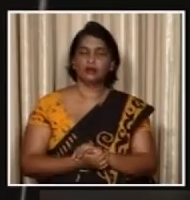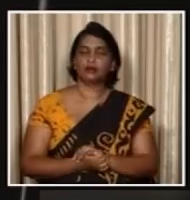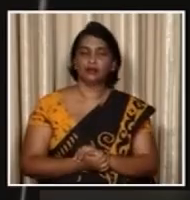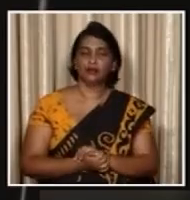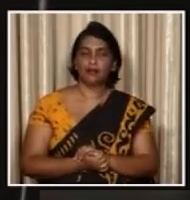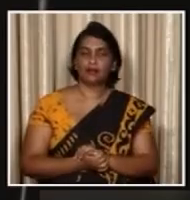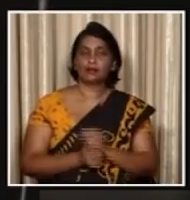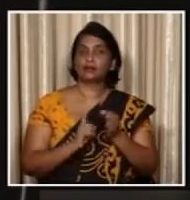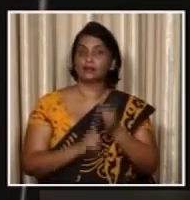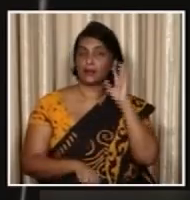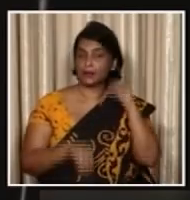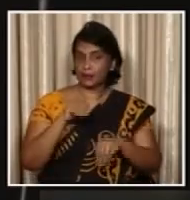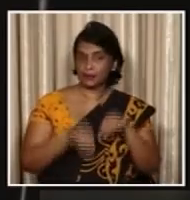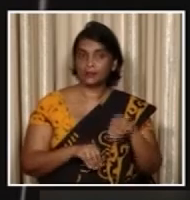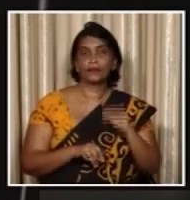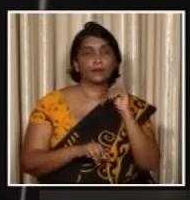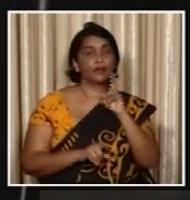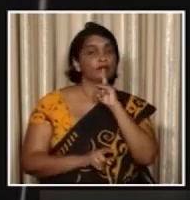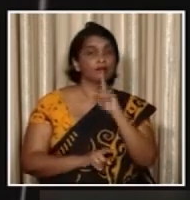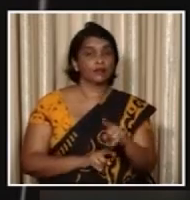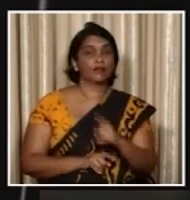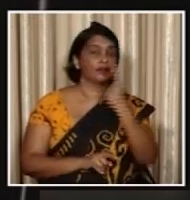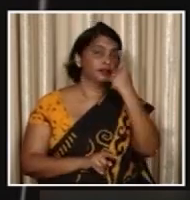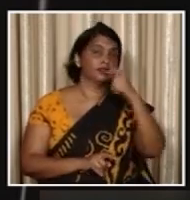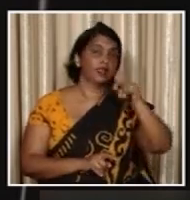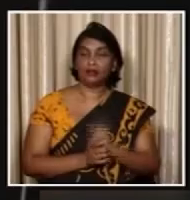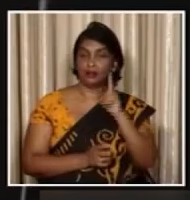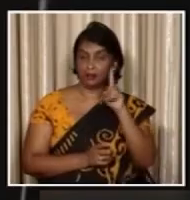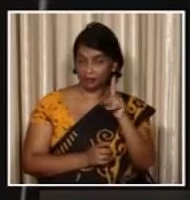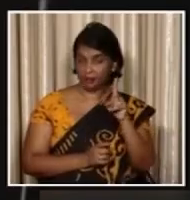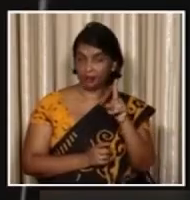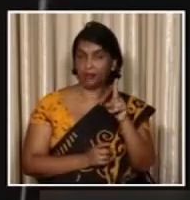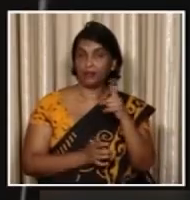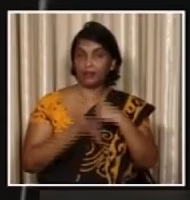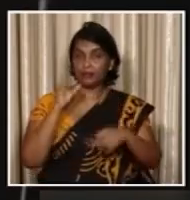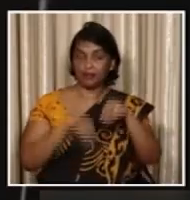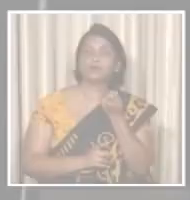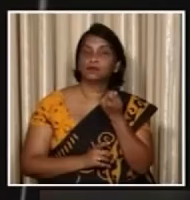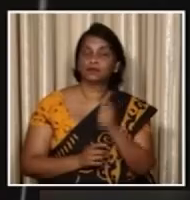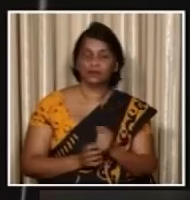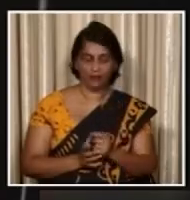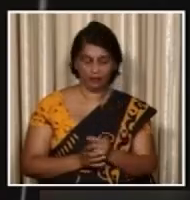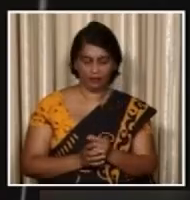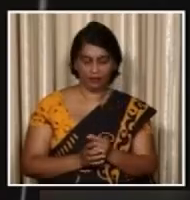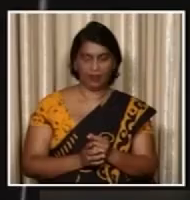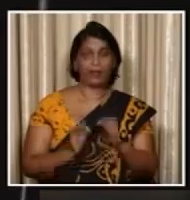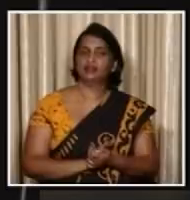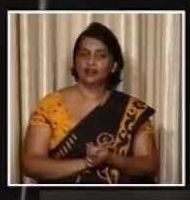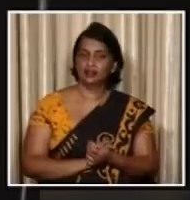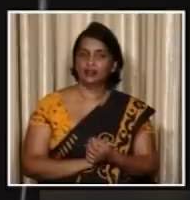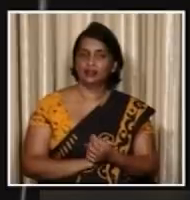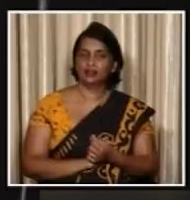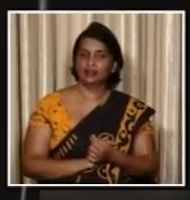එක. ජනාධිපතිවරණයේදී සමහරු ඉල්ලලා තියෙනවා 1100ක් වියදම් කරන්න. එක ඡන්දදායකයෙක් වෙනුවෙන් බිලියන